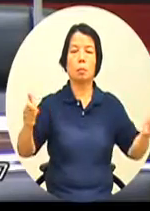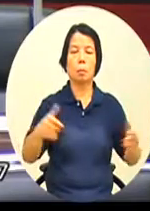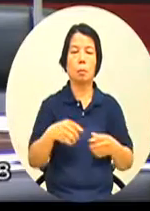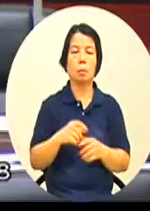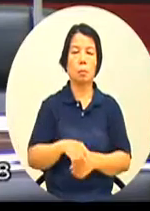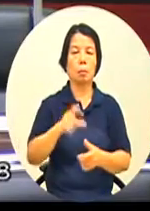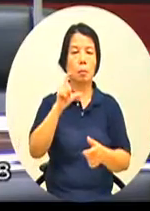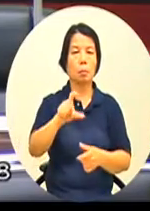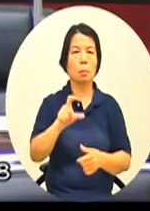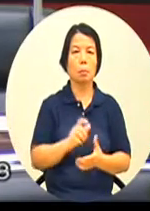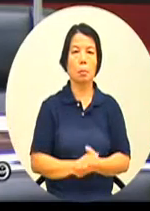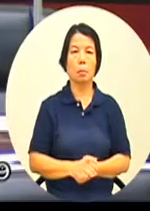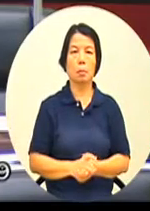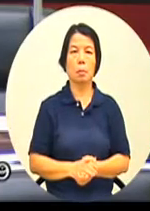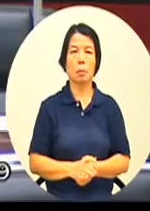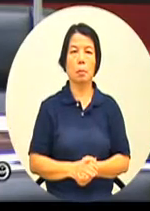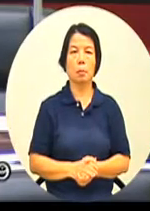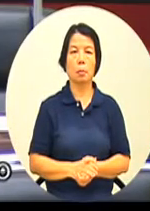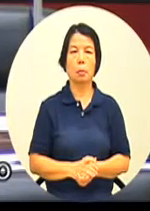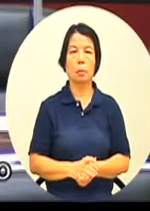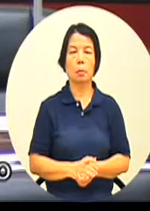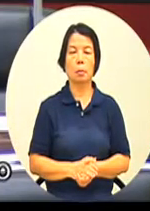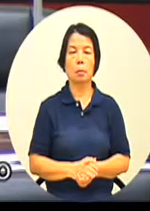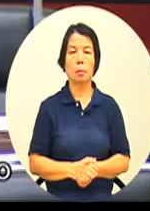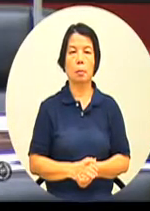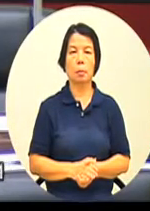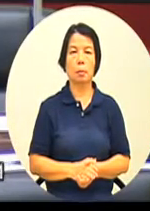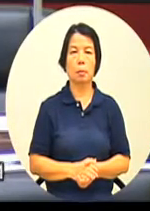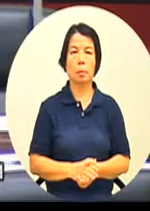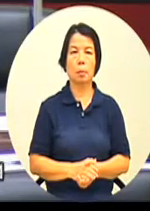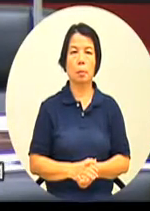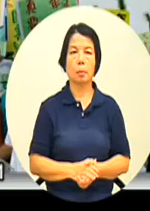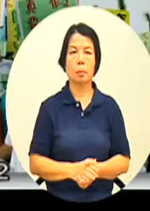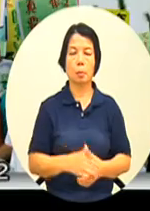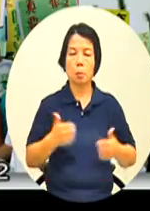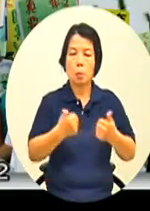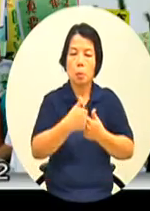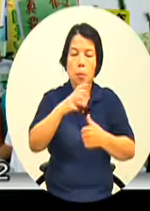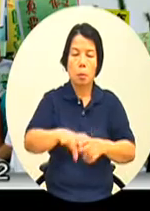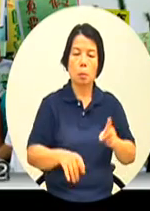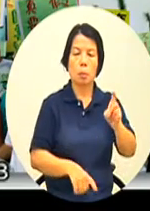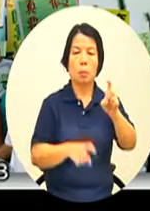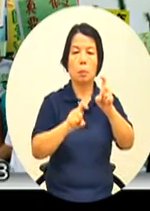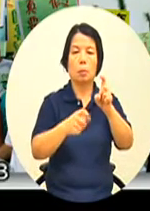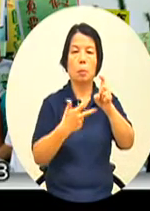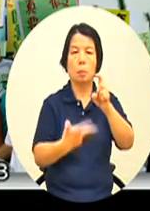然后我们先来回顾一下议会开议的时候，10月17号，